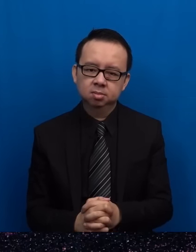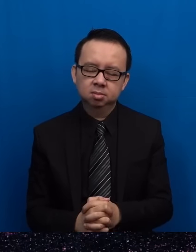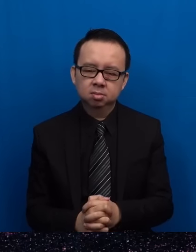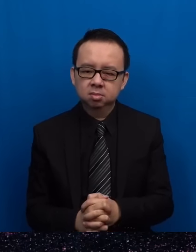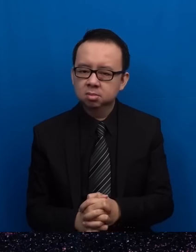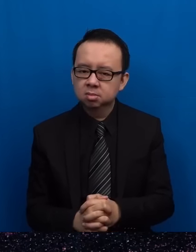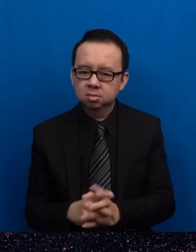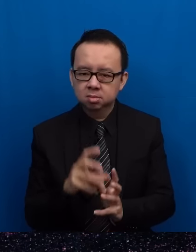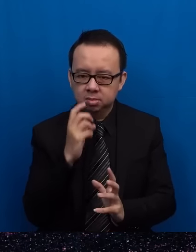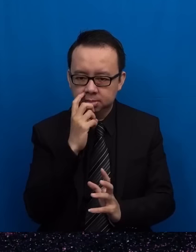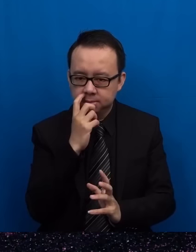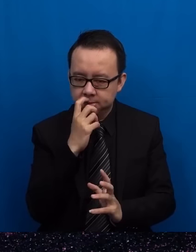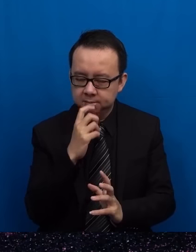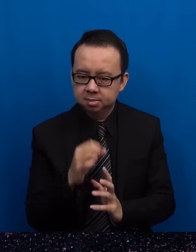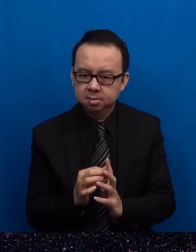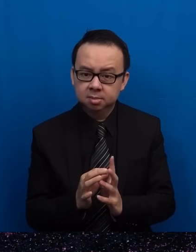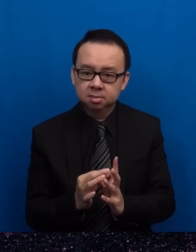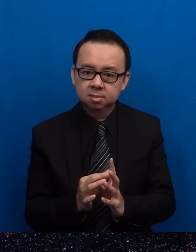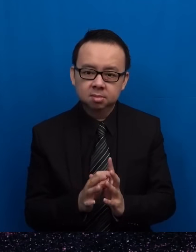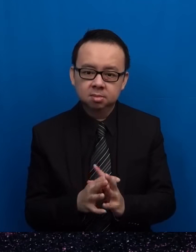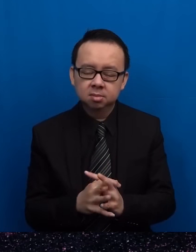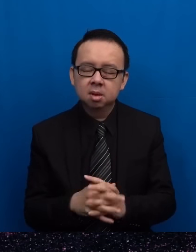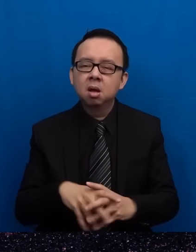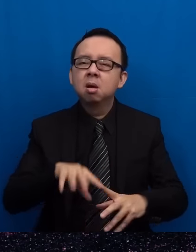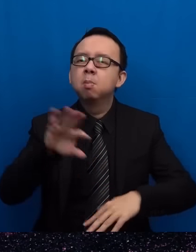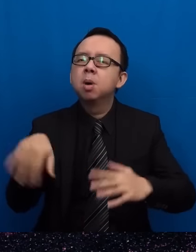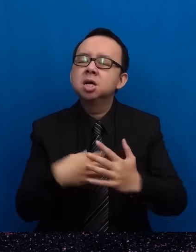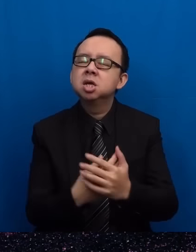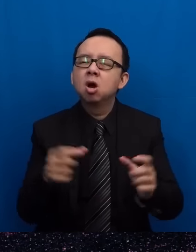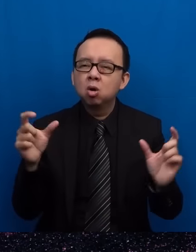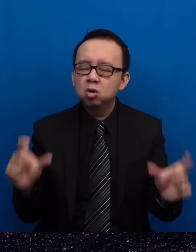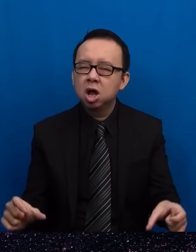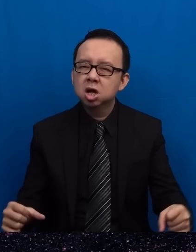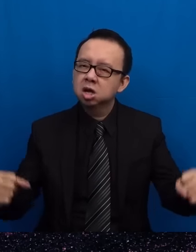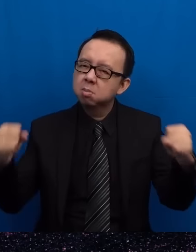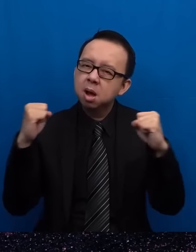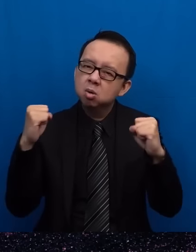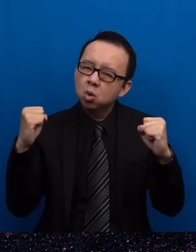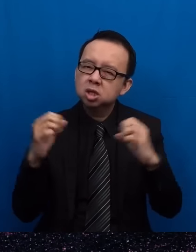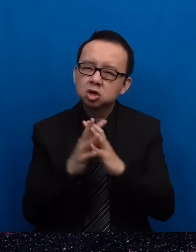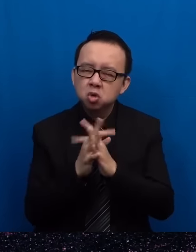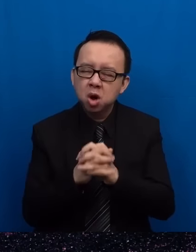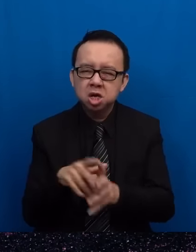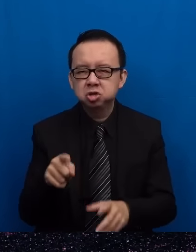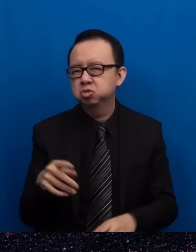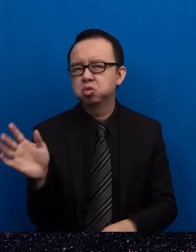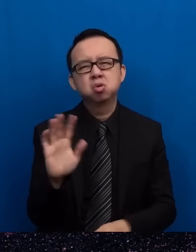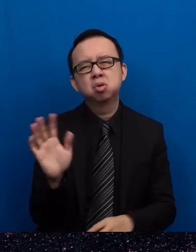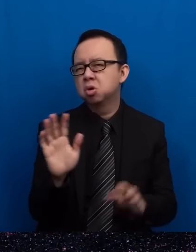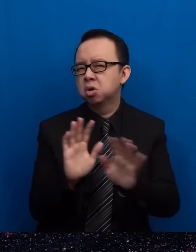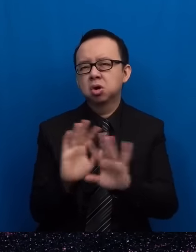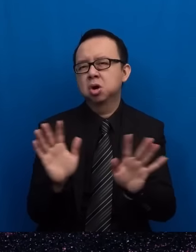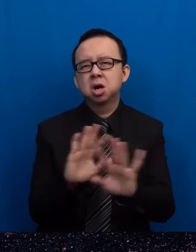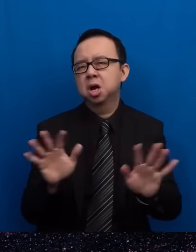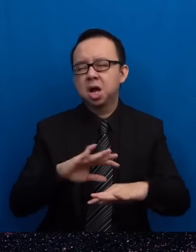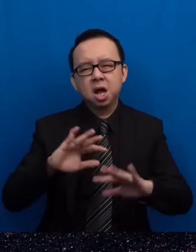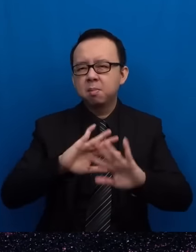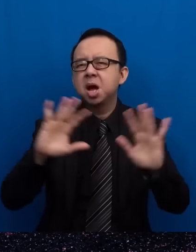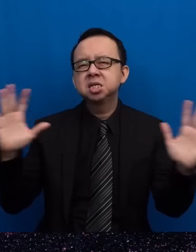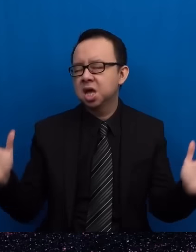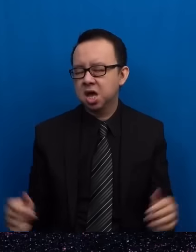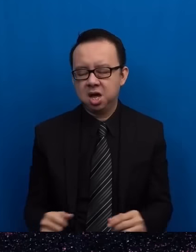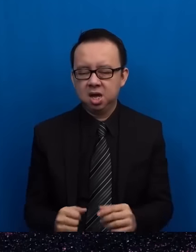panjang. Banyak orang itu stamina doanya nggak ada. If you dare to pray, then you